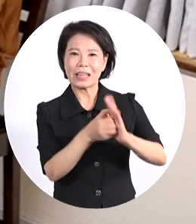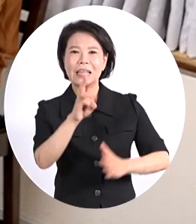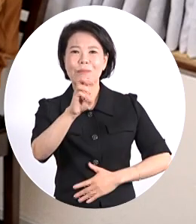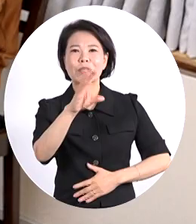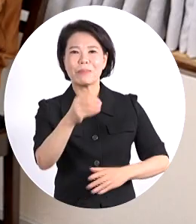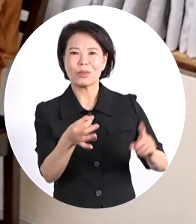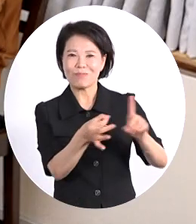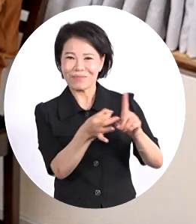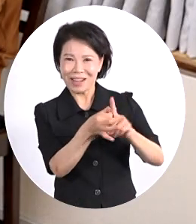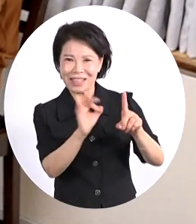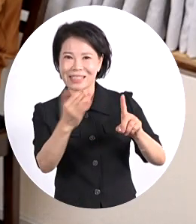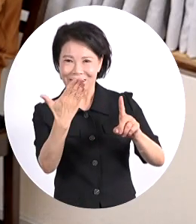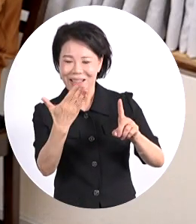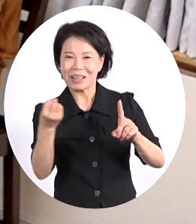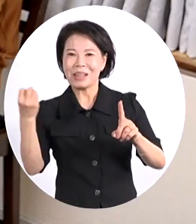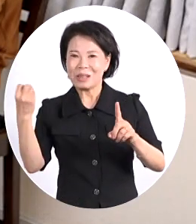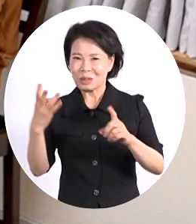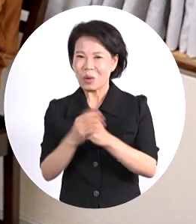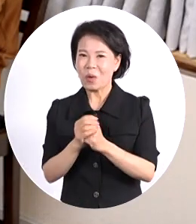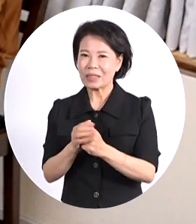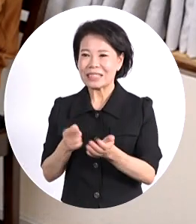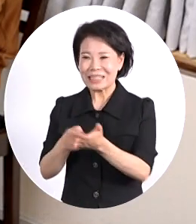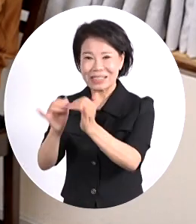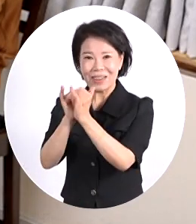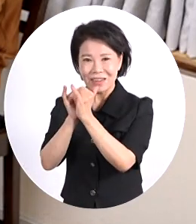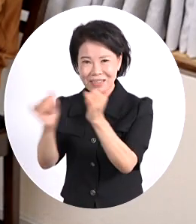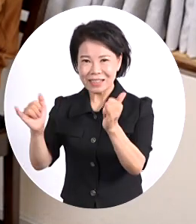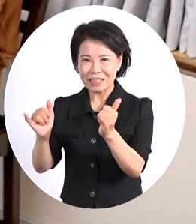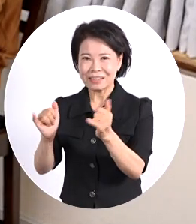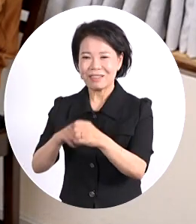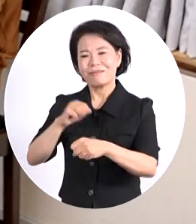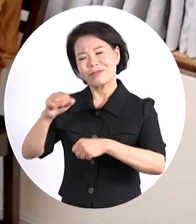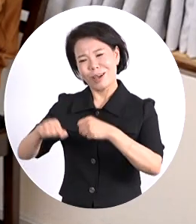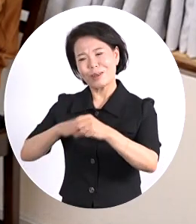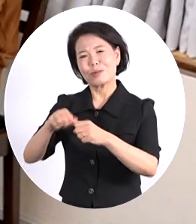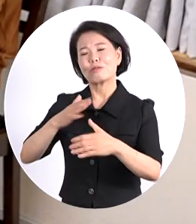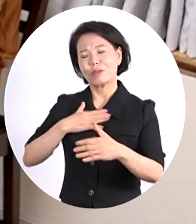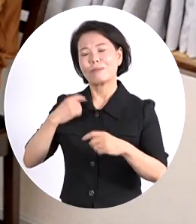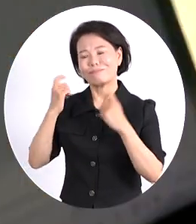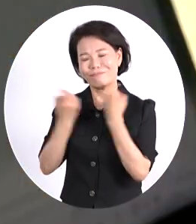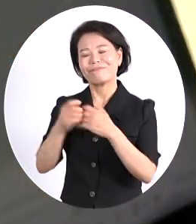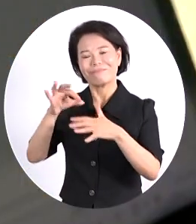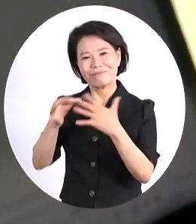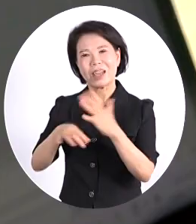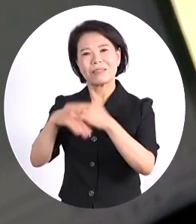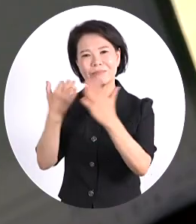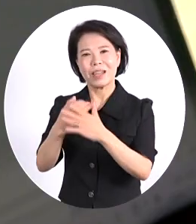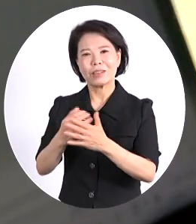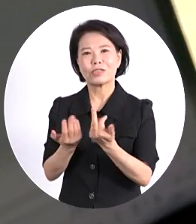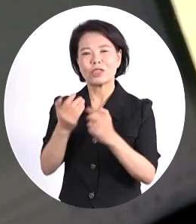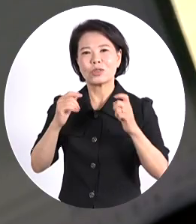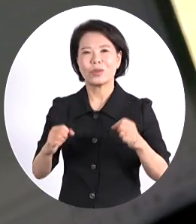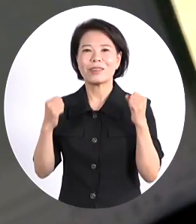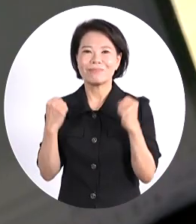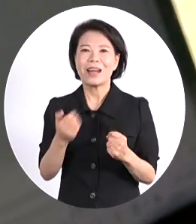30만 원까지 실비 지원되며 신청자는 자유롭게 일정을 정해 제주에 체류할 수